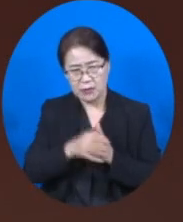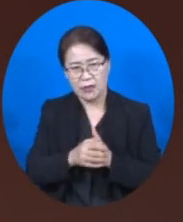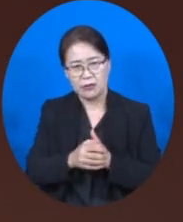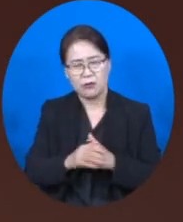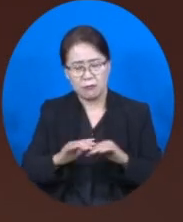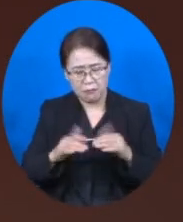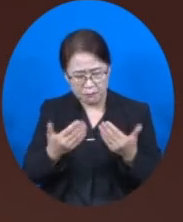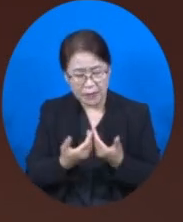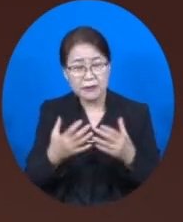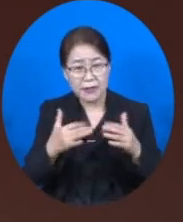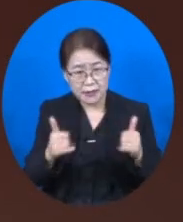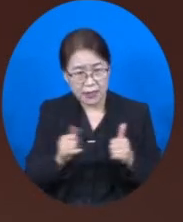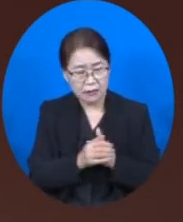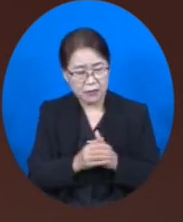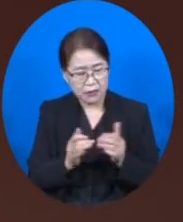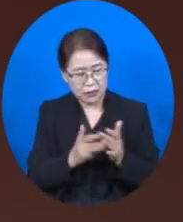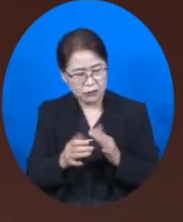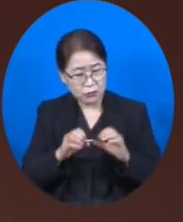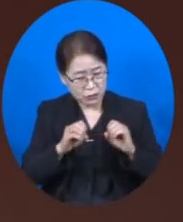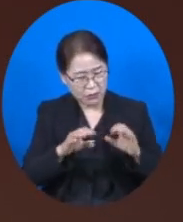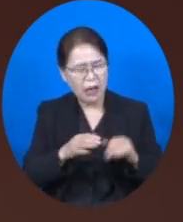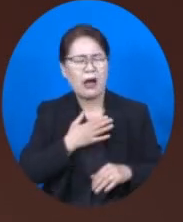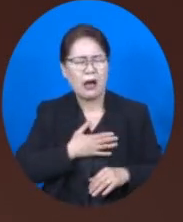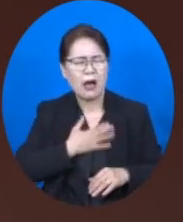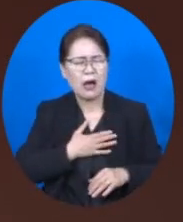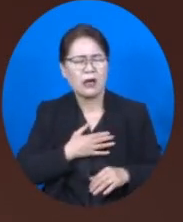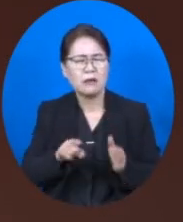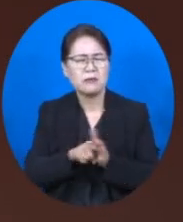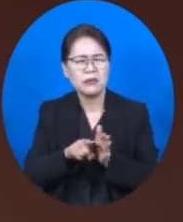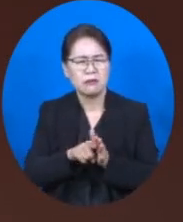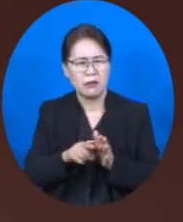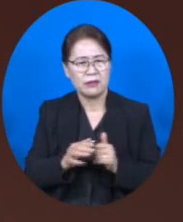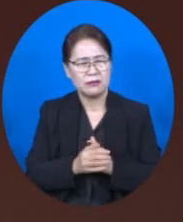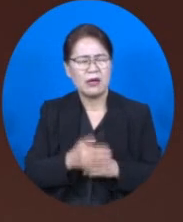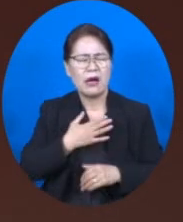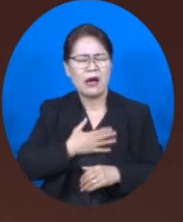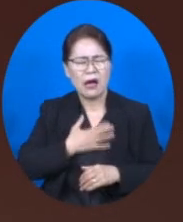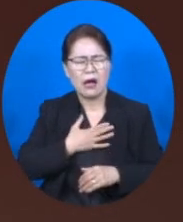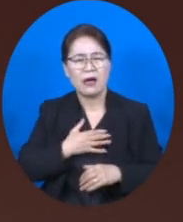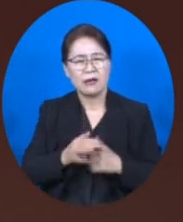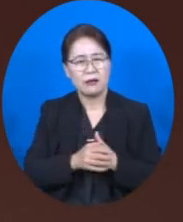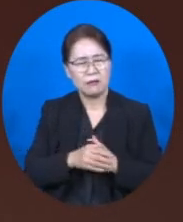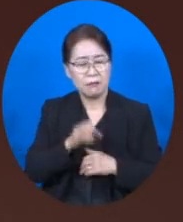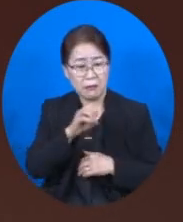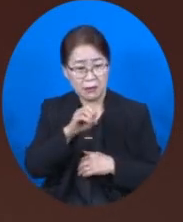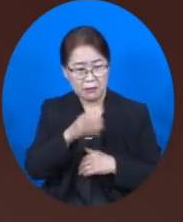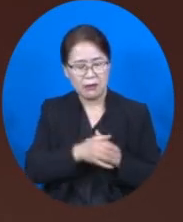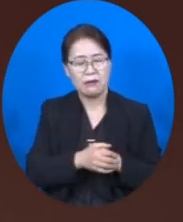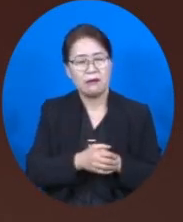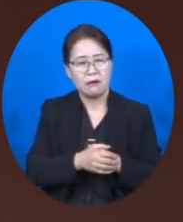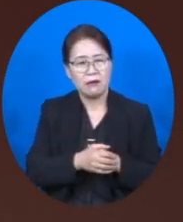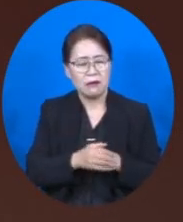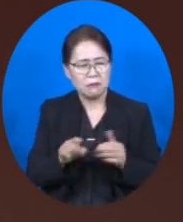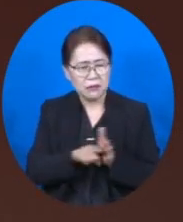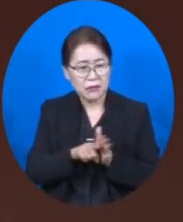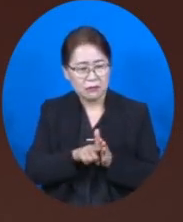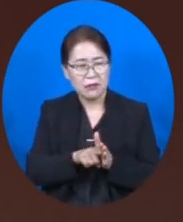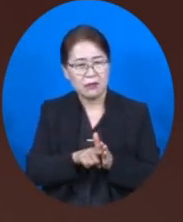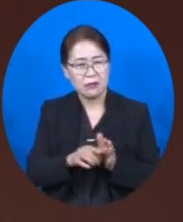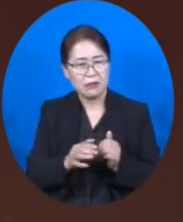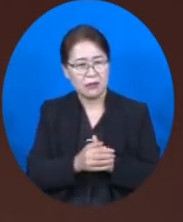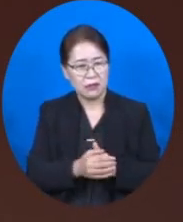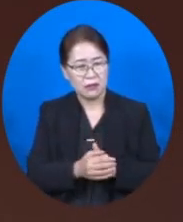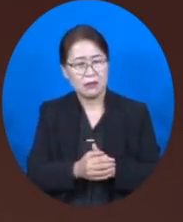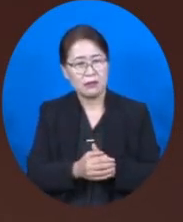있죠 예수를 전하면 알았어 남이 들게 알았다니까 믿는다니까 여러분